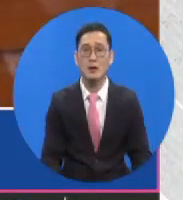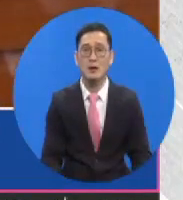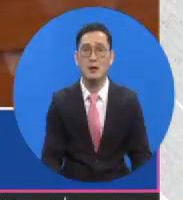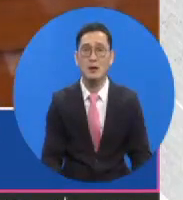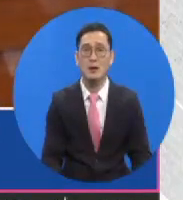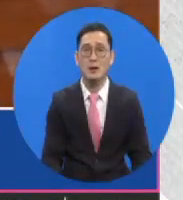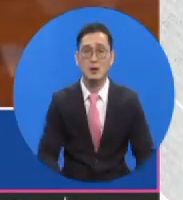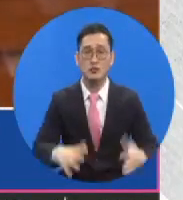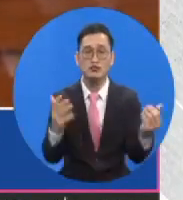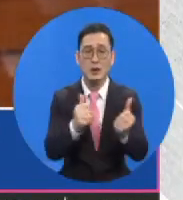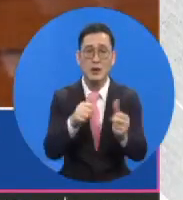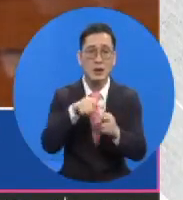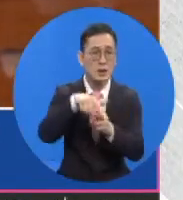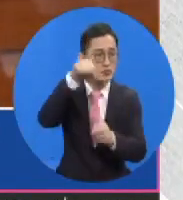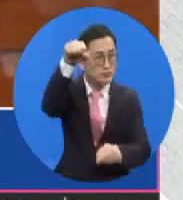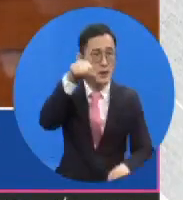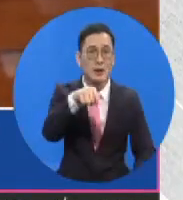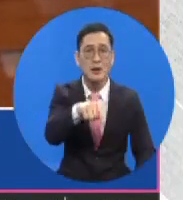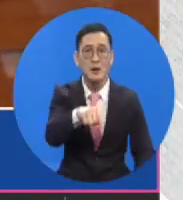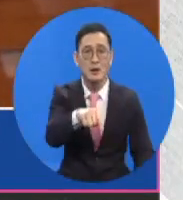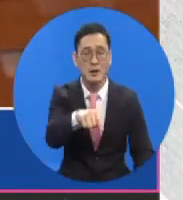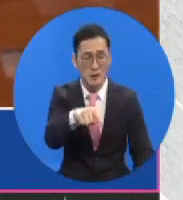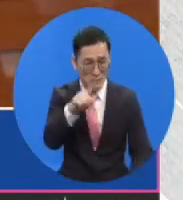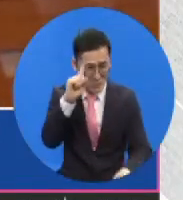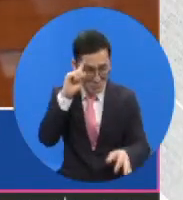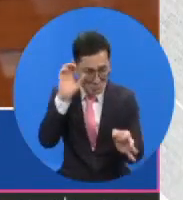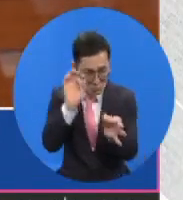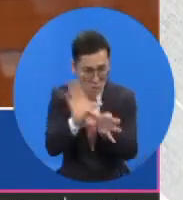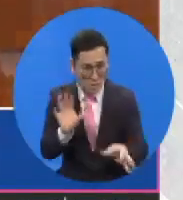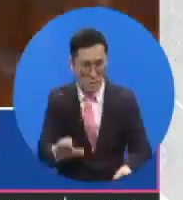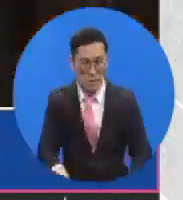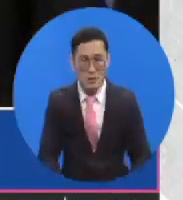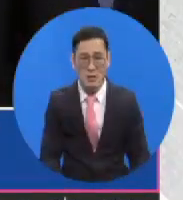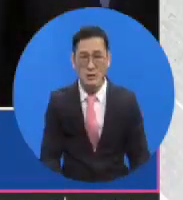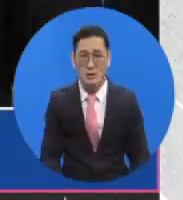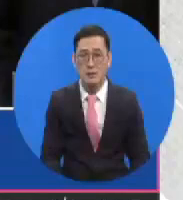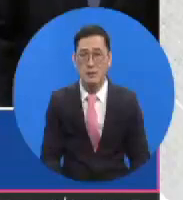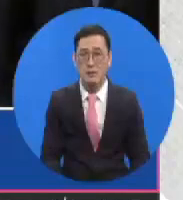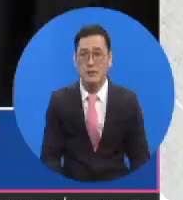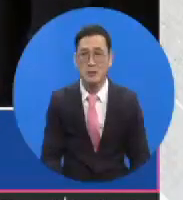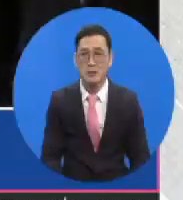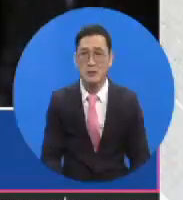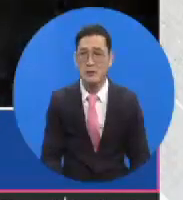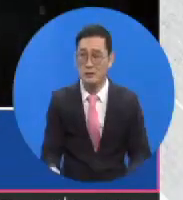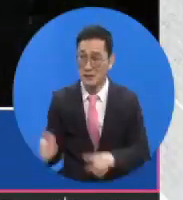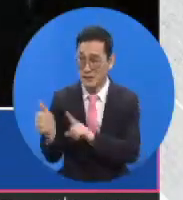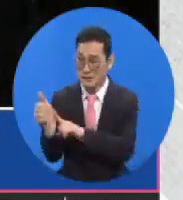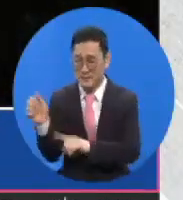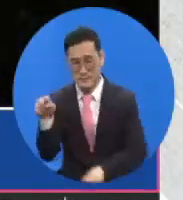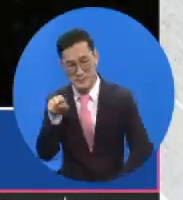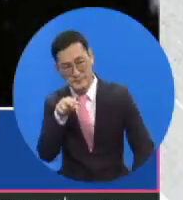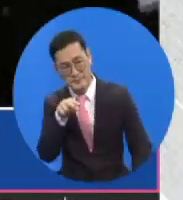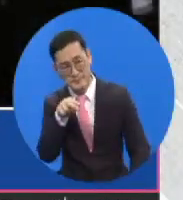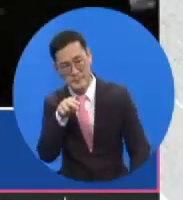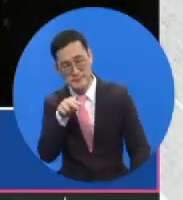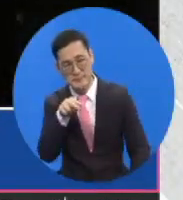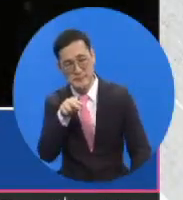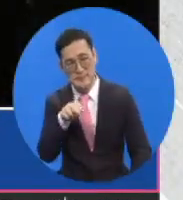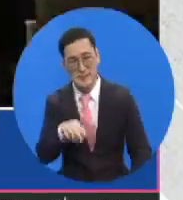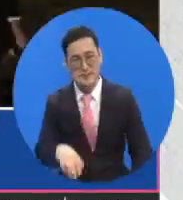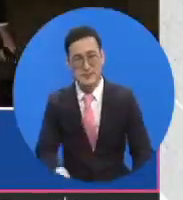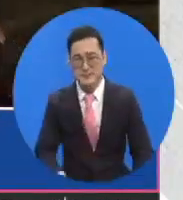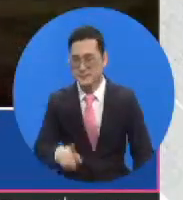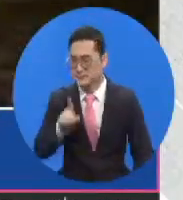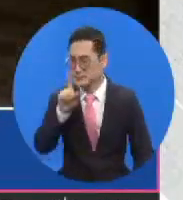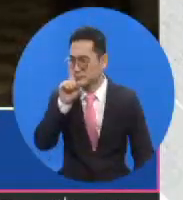되는 모습을 보면서 참 아이러니하다는 생각이 많이 들었습니다. 아마도 윤석열 총장도 지금 있는 사태를 바라보면서 일단은